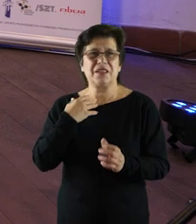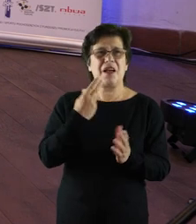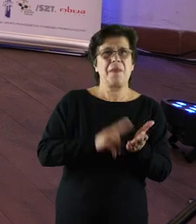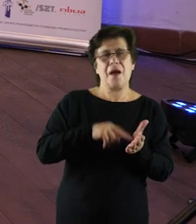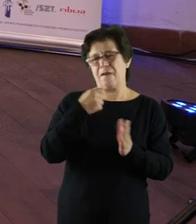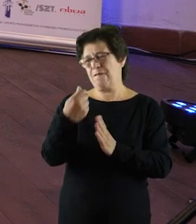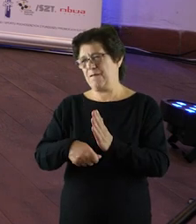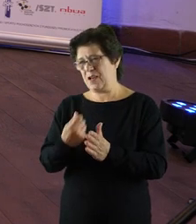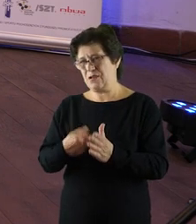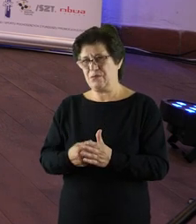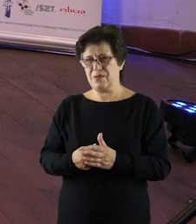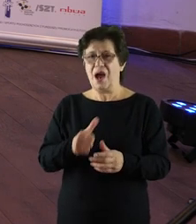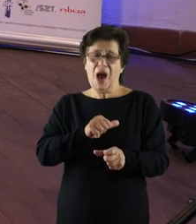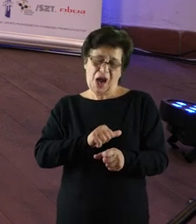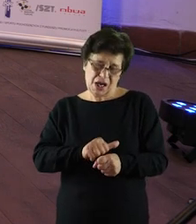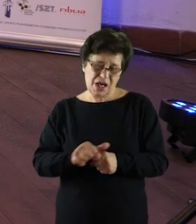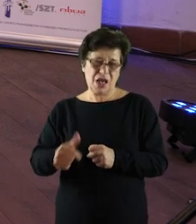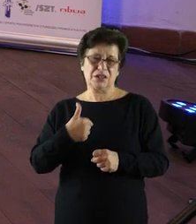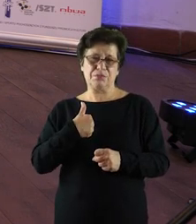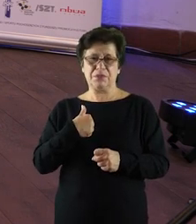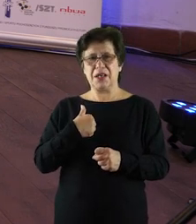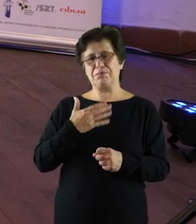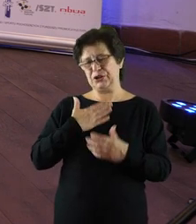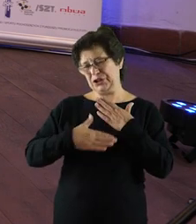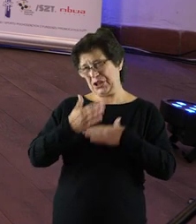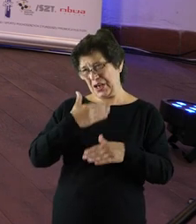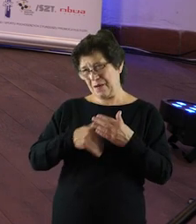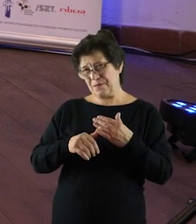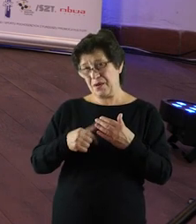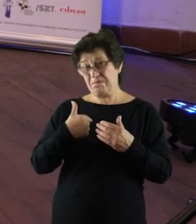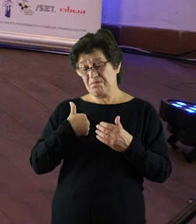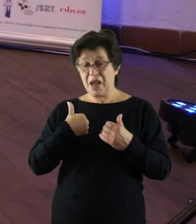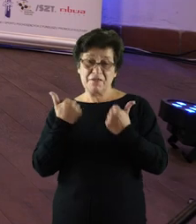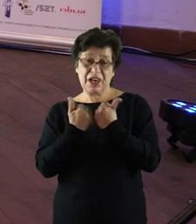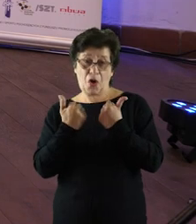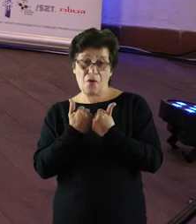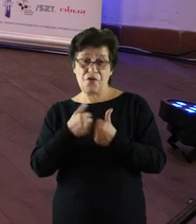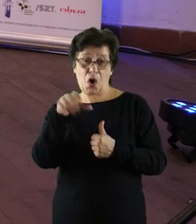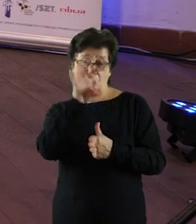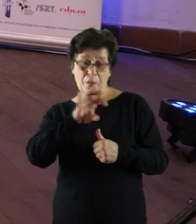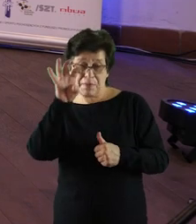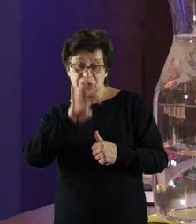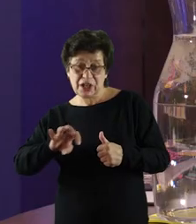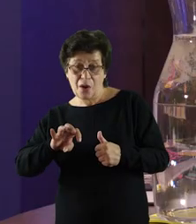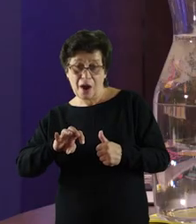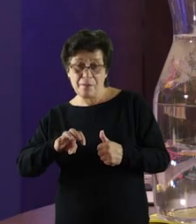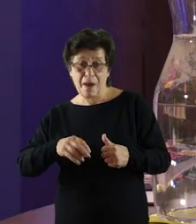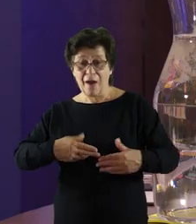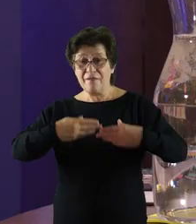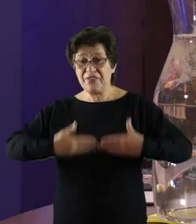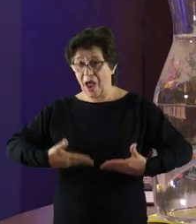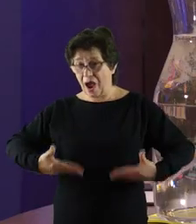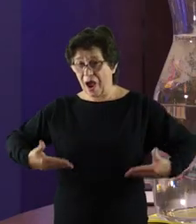miło, kiedy w zeszłym roku w Krakowie obejrzałam Dziewczynkę z parku na deskach Teatru Groteska. Jest